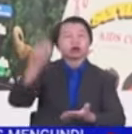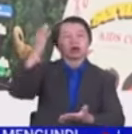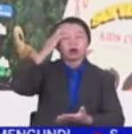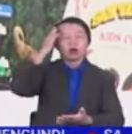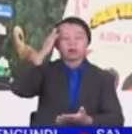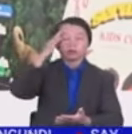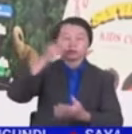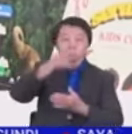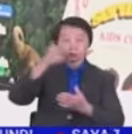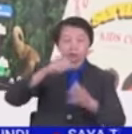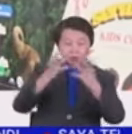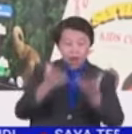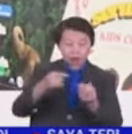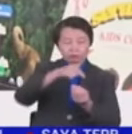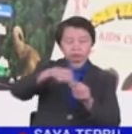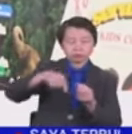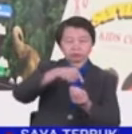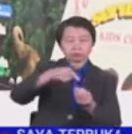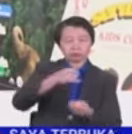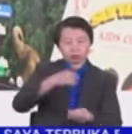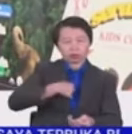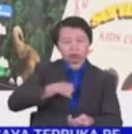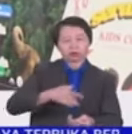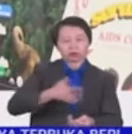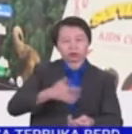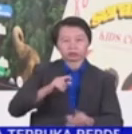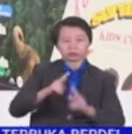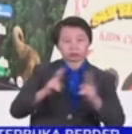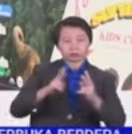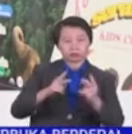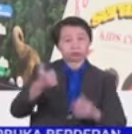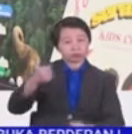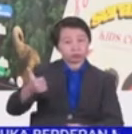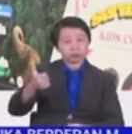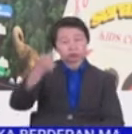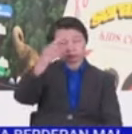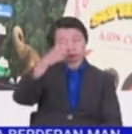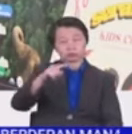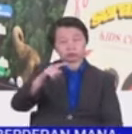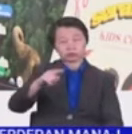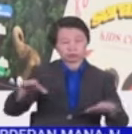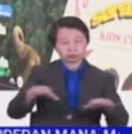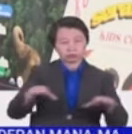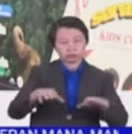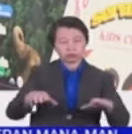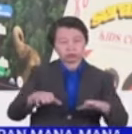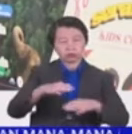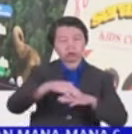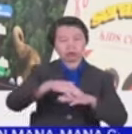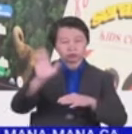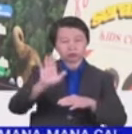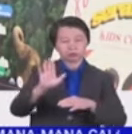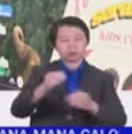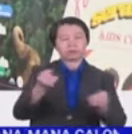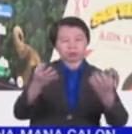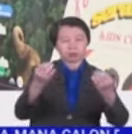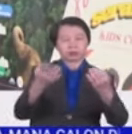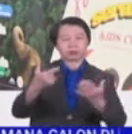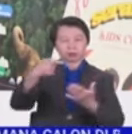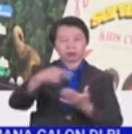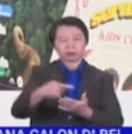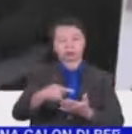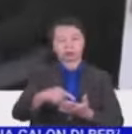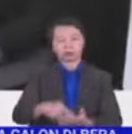pengetahuan tentang alam sekitar, dan saya rasa program ini sangat bagus untuk dilakukan lebih banyak lagi.